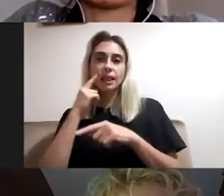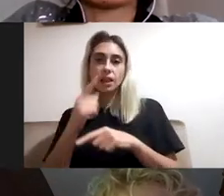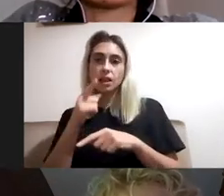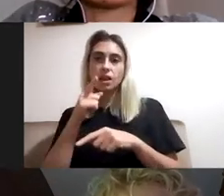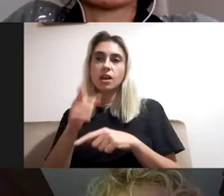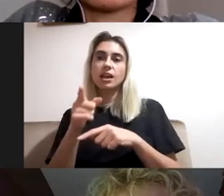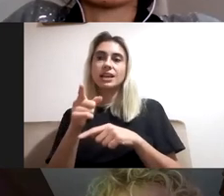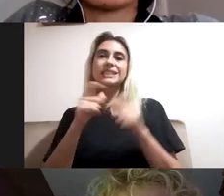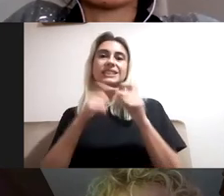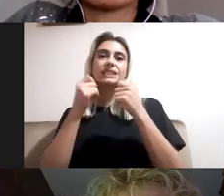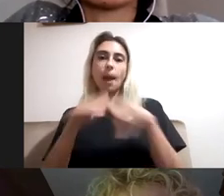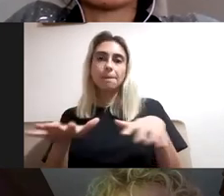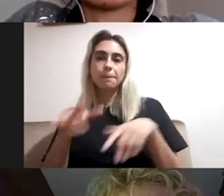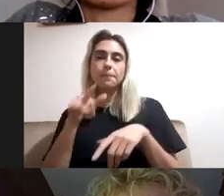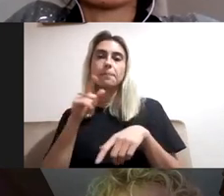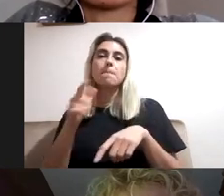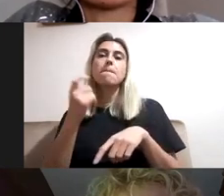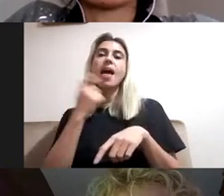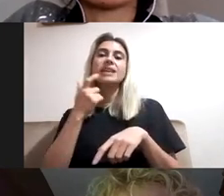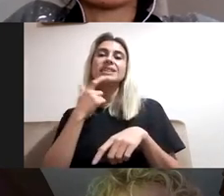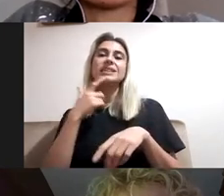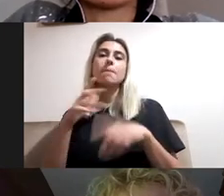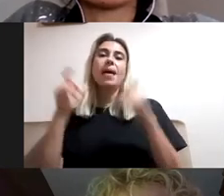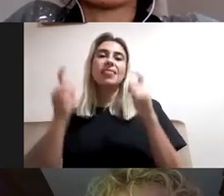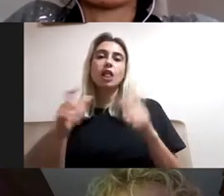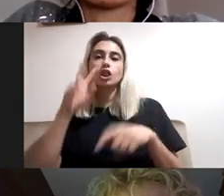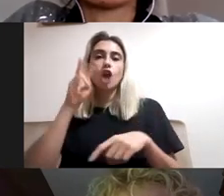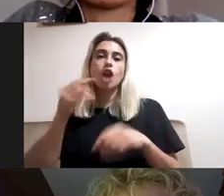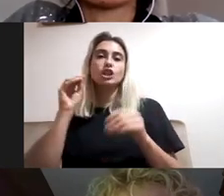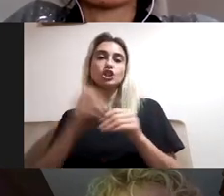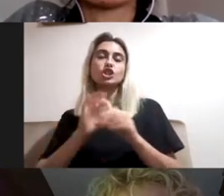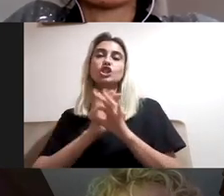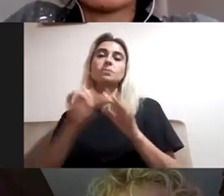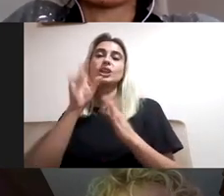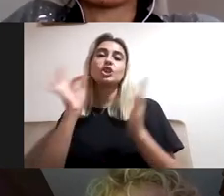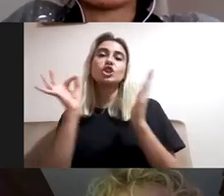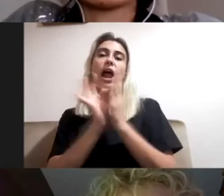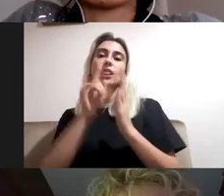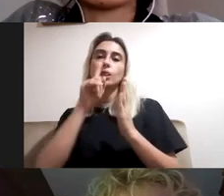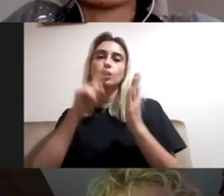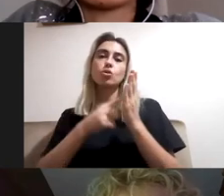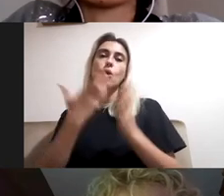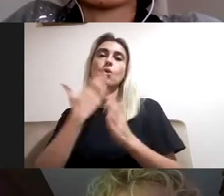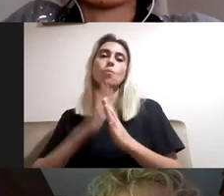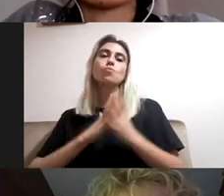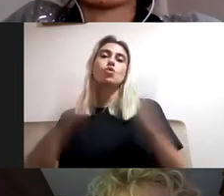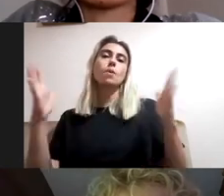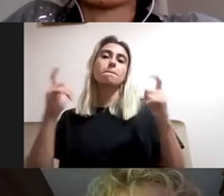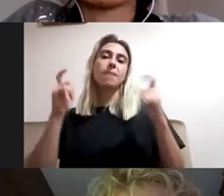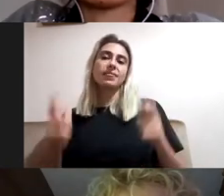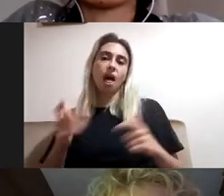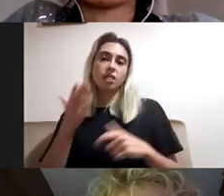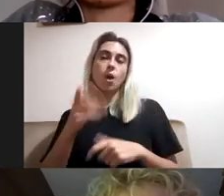verici sistemleriyle, çünkü Beyazıt Meydanı'nda örneğin körler için hiçbir işaret noktası yok. Bomboş büyük bir meydan.